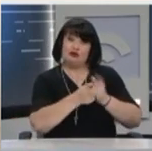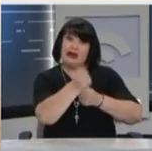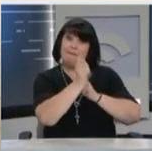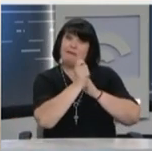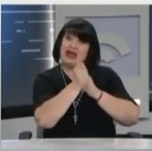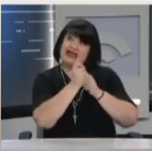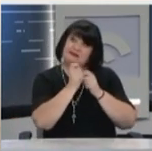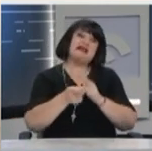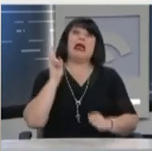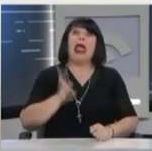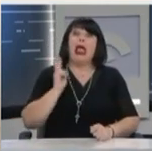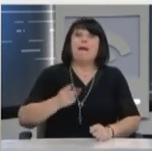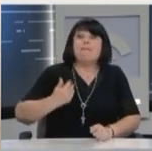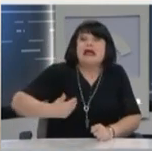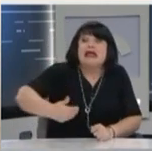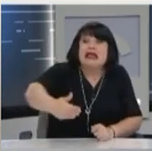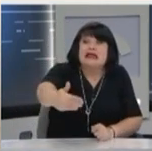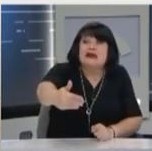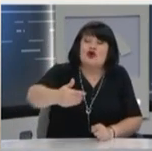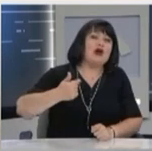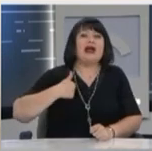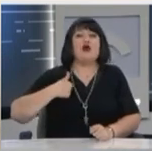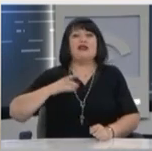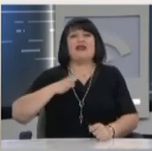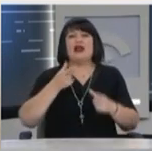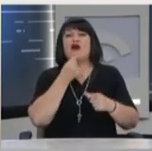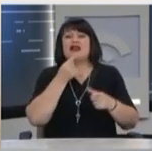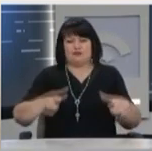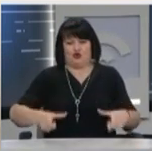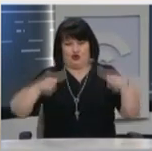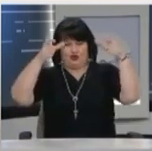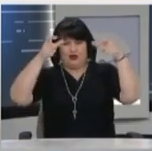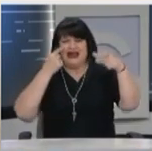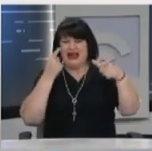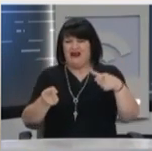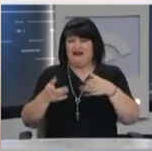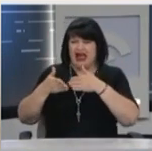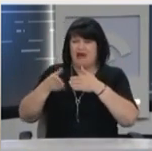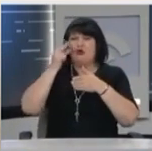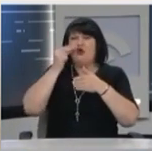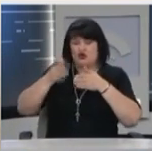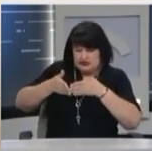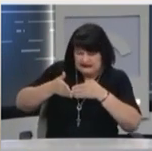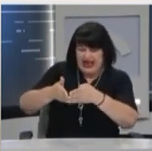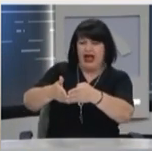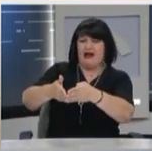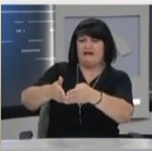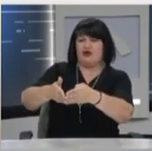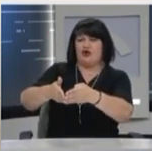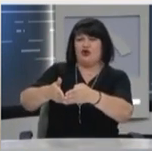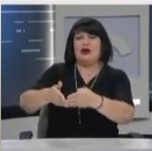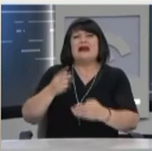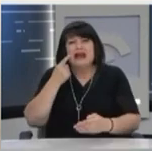συμφωνία των Πρεσπών ανοίγει ασκό αιώλου. Εγώ δεν θέλω έξω από το Λευκό Πύργο στα 6 ναυτικά μίλια να βλέπω σκάφος στο Σκοπείο του λιμενικού με τον ήλιο